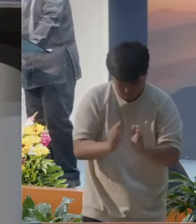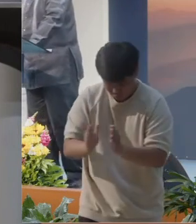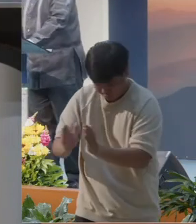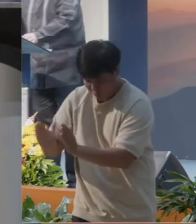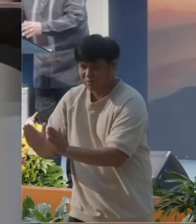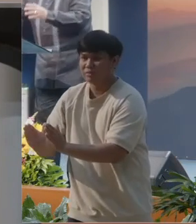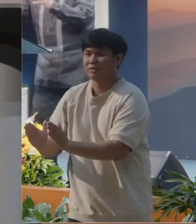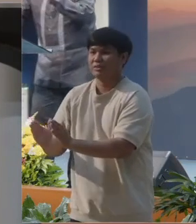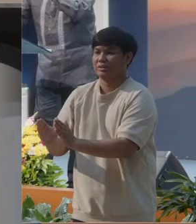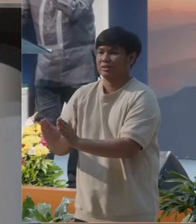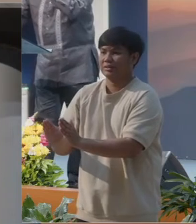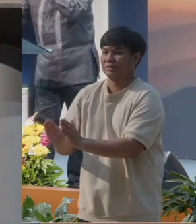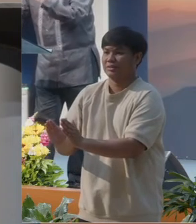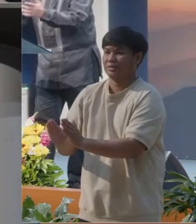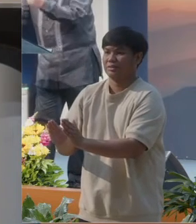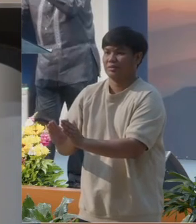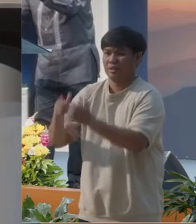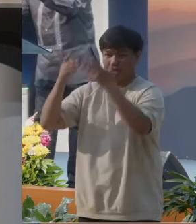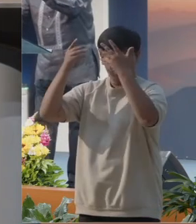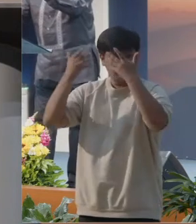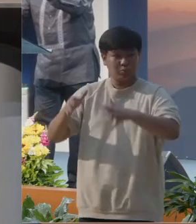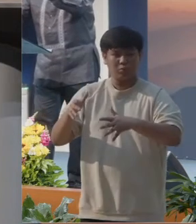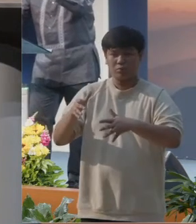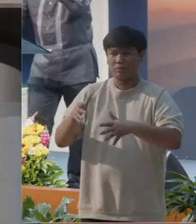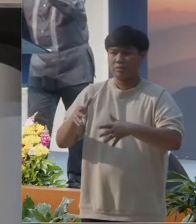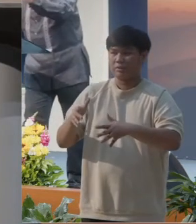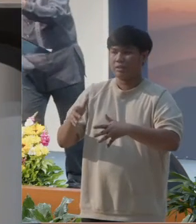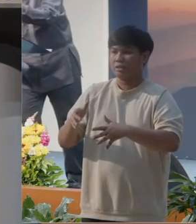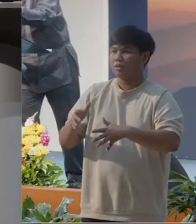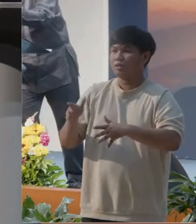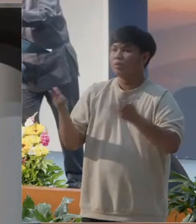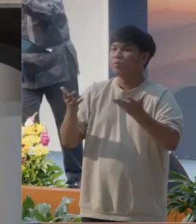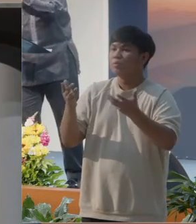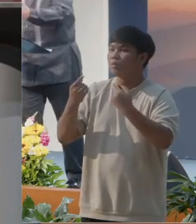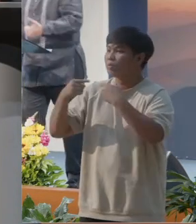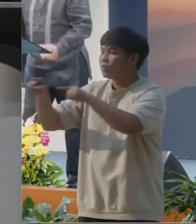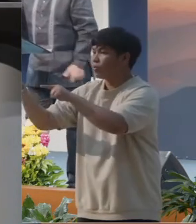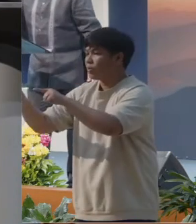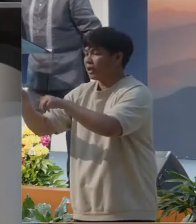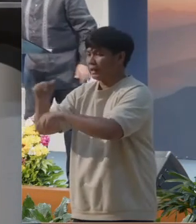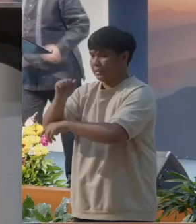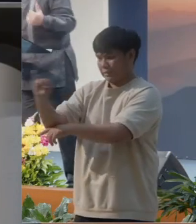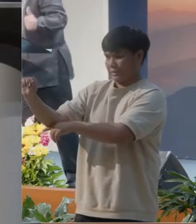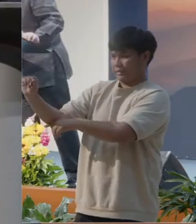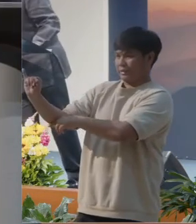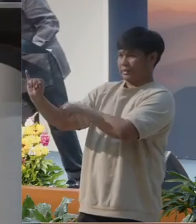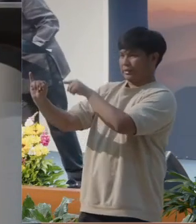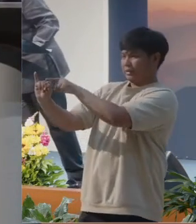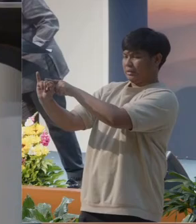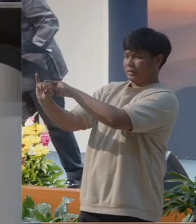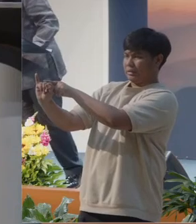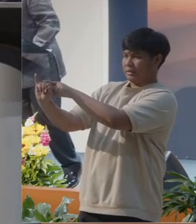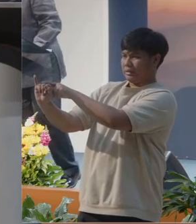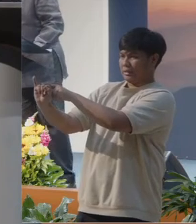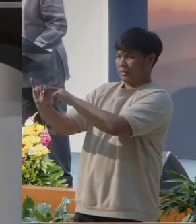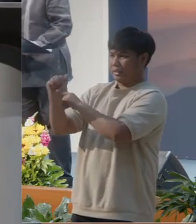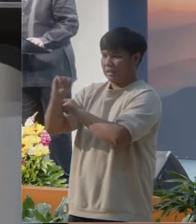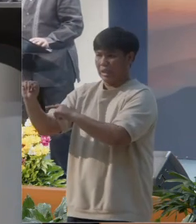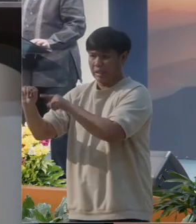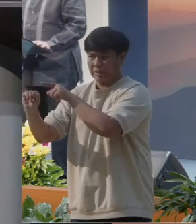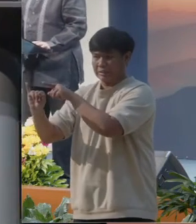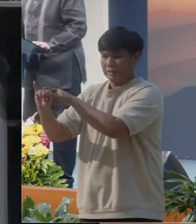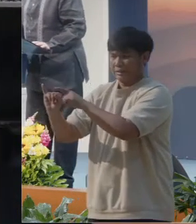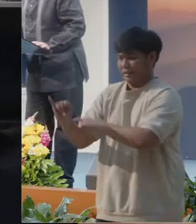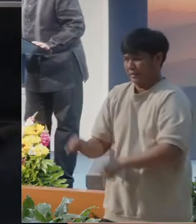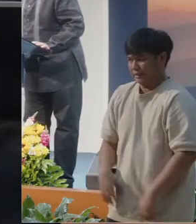Kaya nga po, at makikita, una, saan sila bumalik? Bumalik sila sa Ai. Ano po ang Ai? Yun po ang